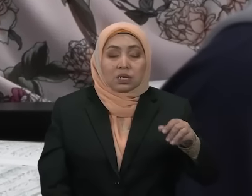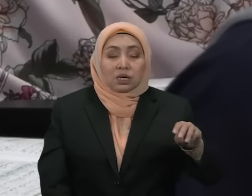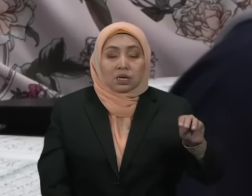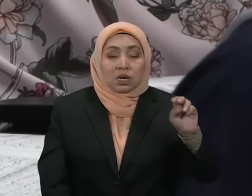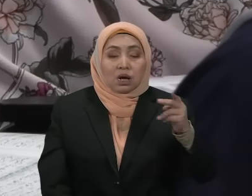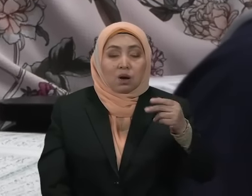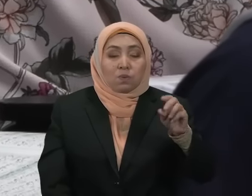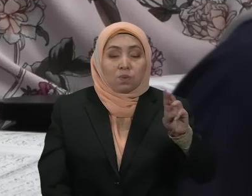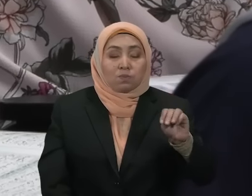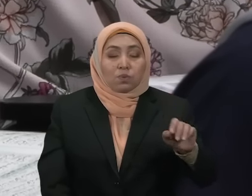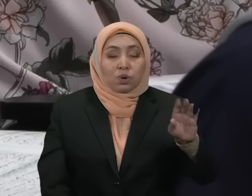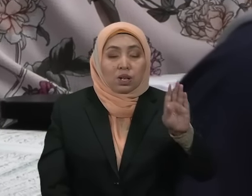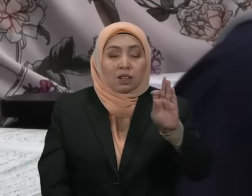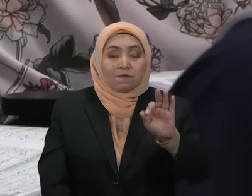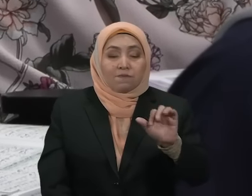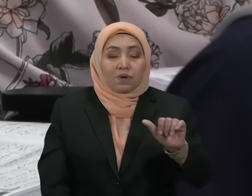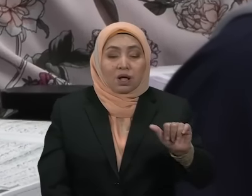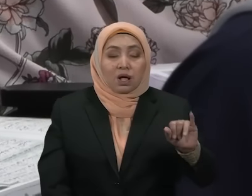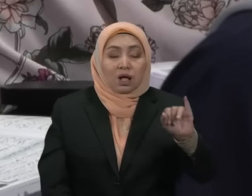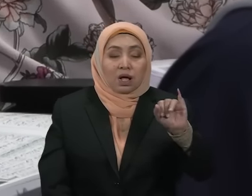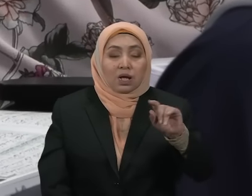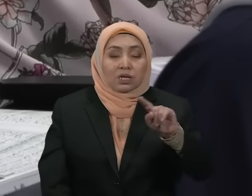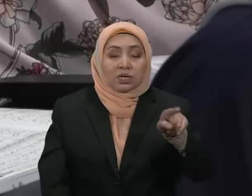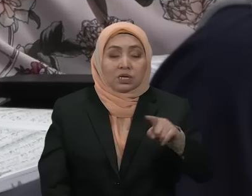وَأُولَئِكَ هُمُ